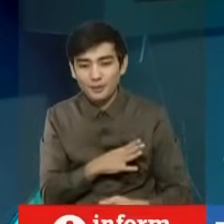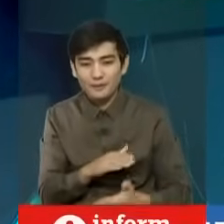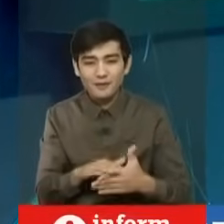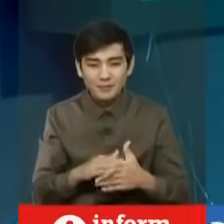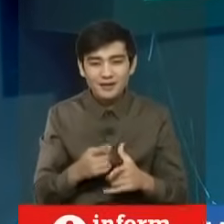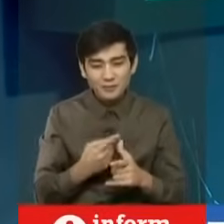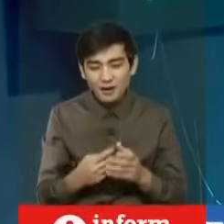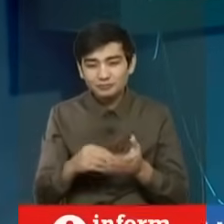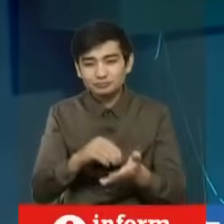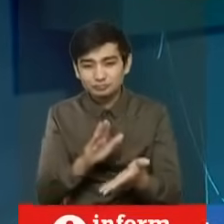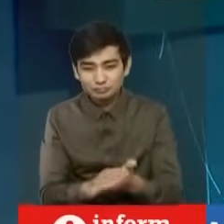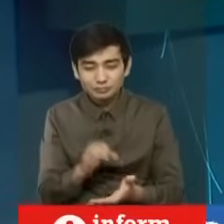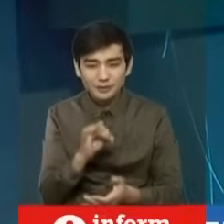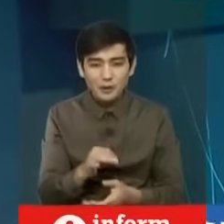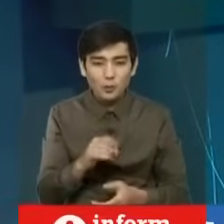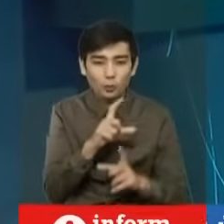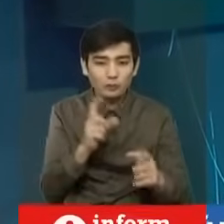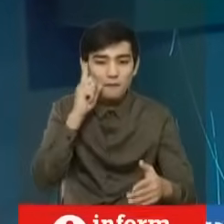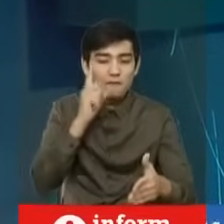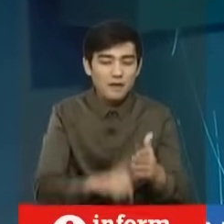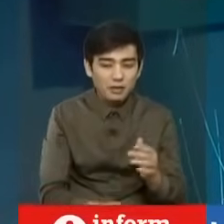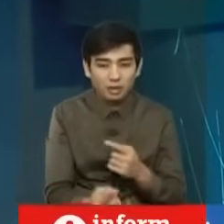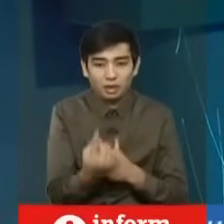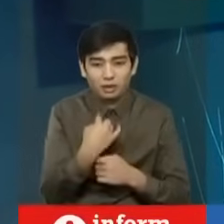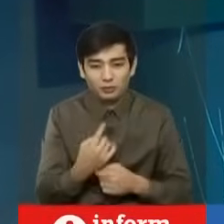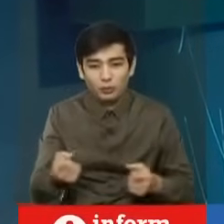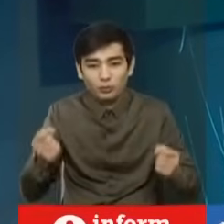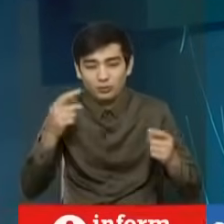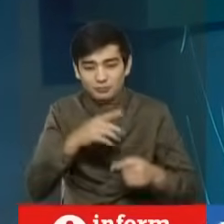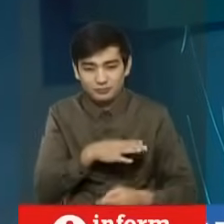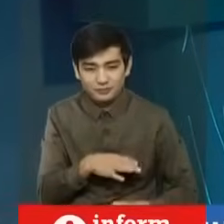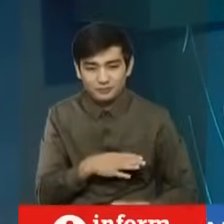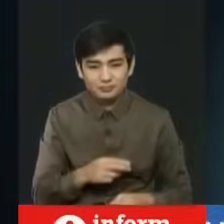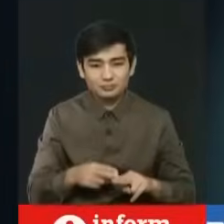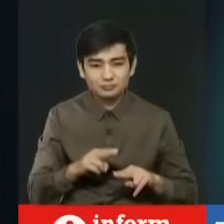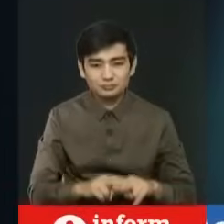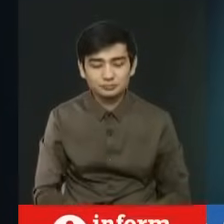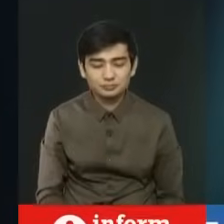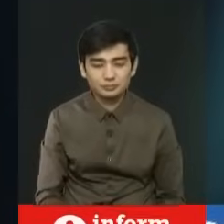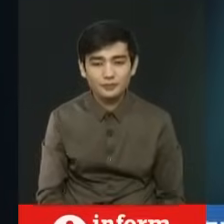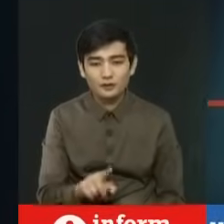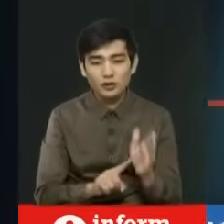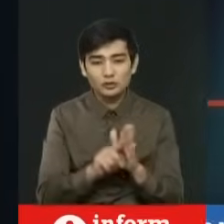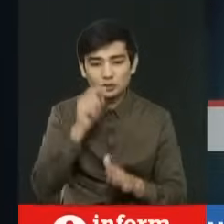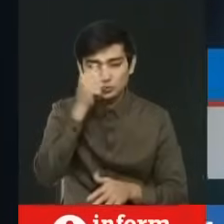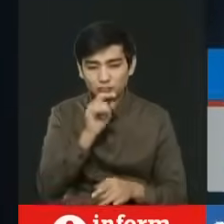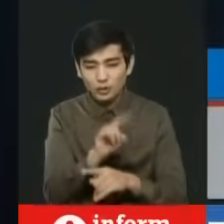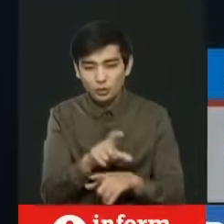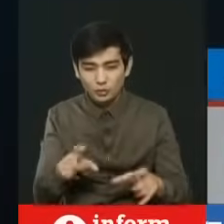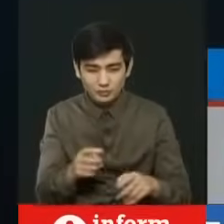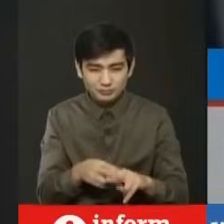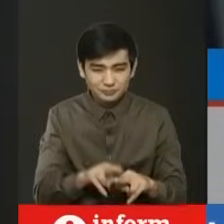нет Но люди верят и попадают в ловушку материал Екатерины Белоусовой с начала года злоумышленники уже